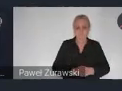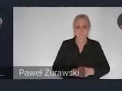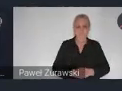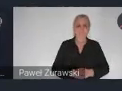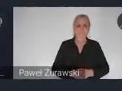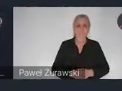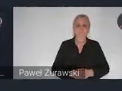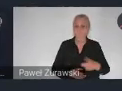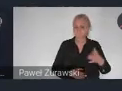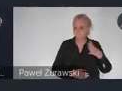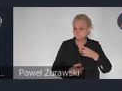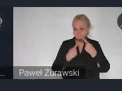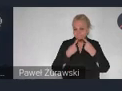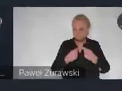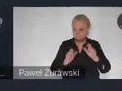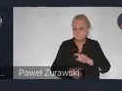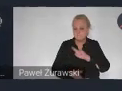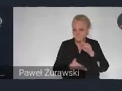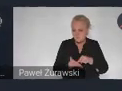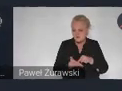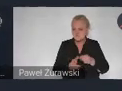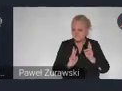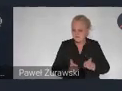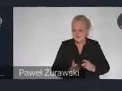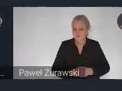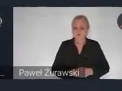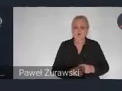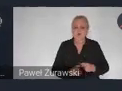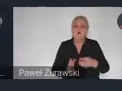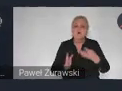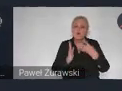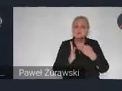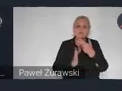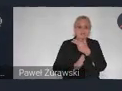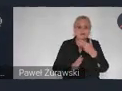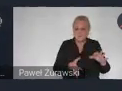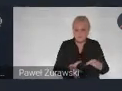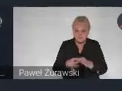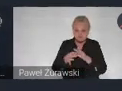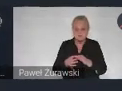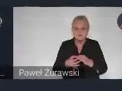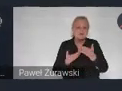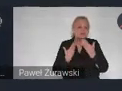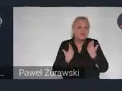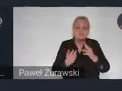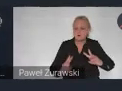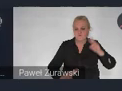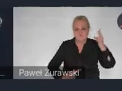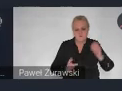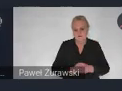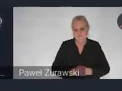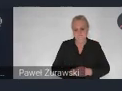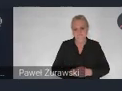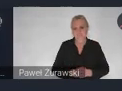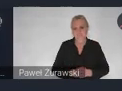wartym podkreślenia jest właśnie fakt że od oceny merytorycznej nie ma odwołania